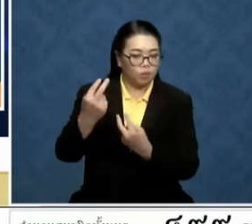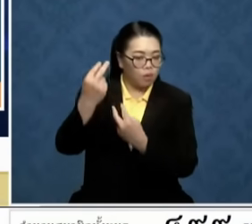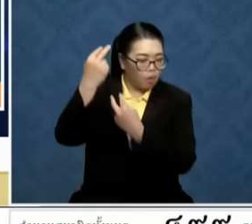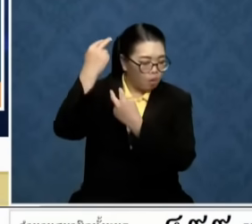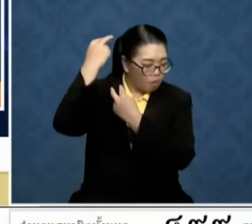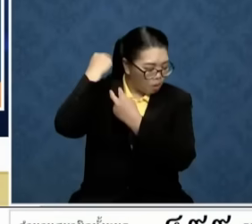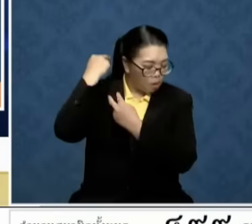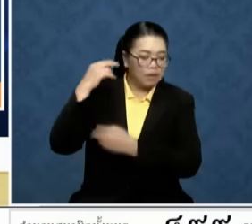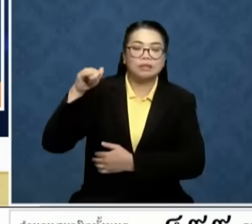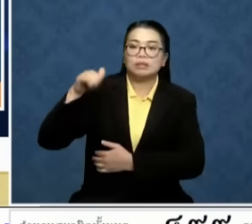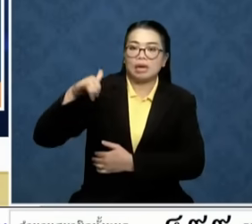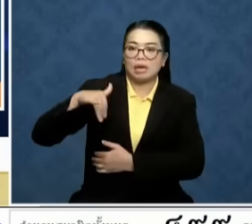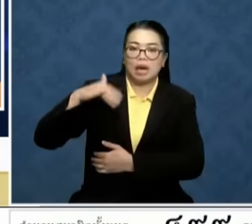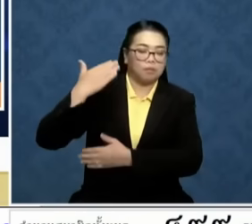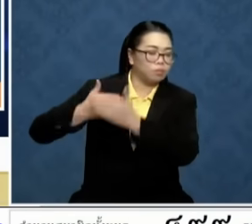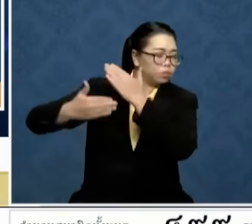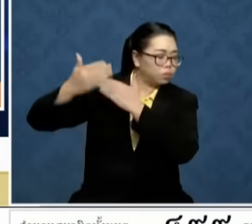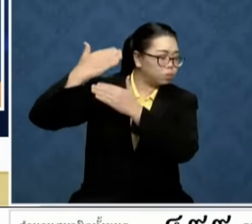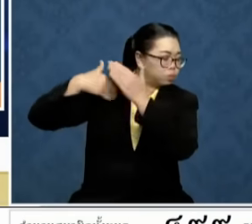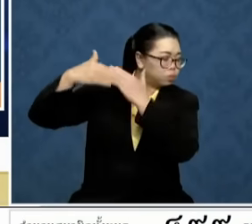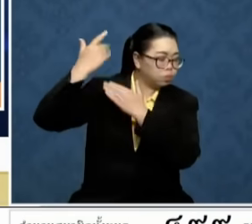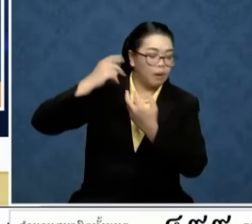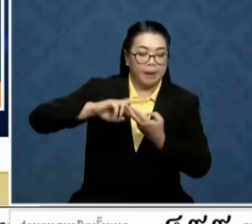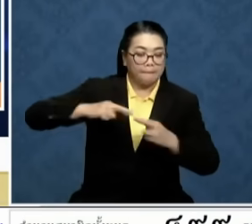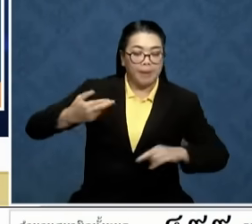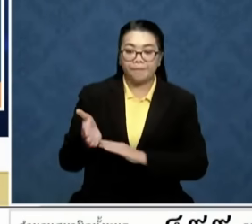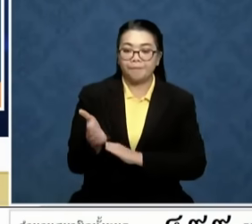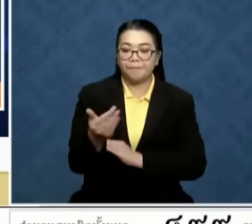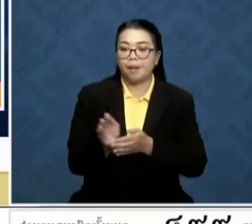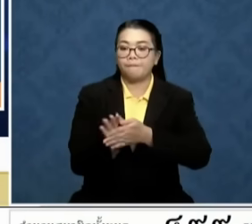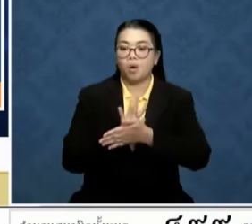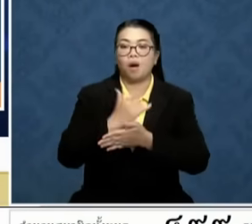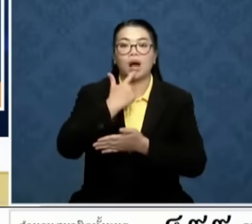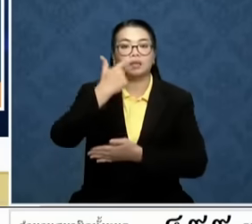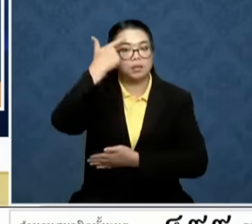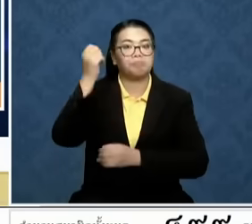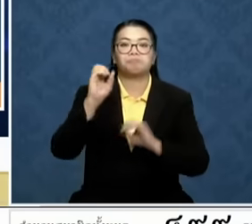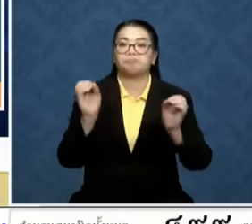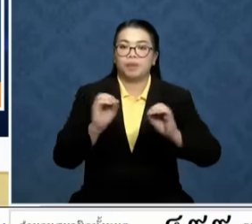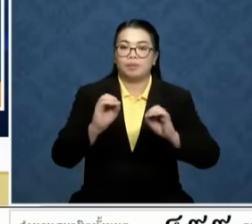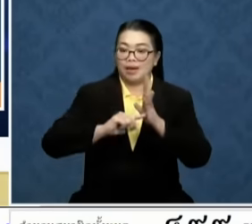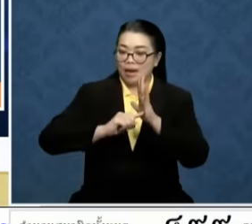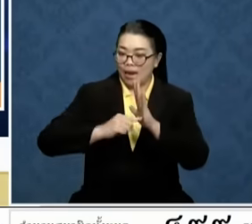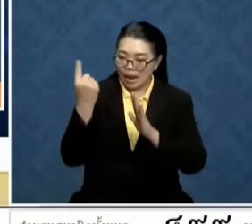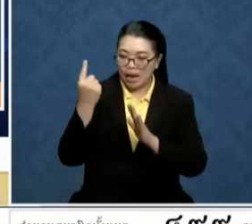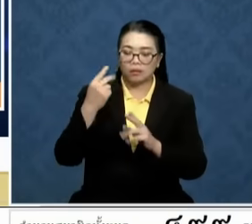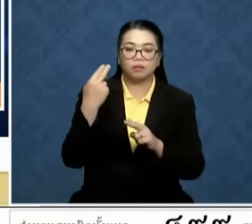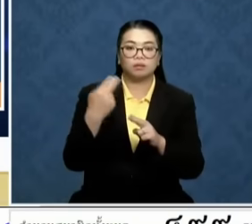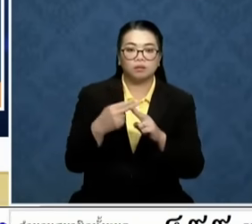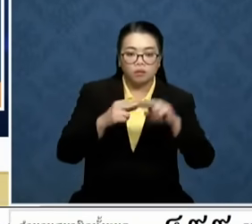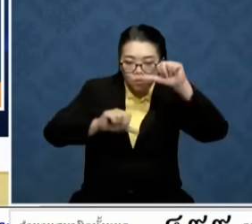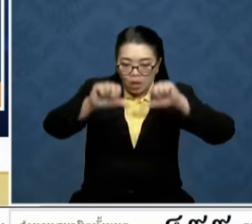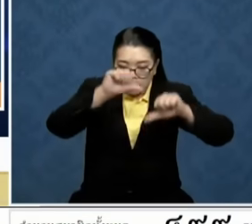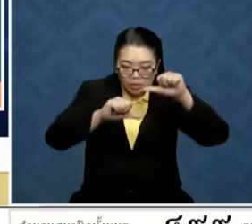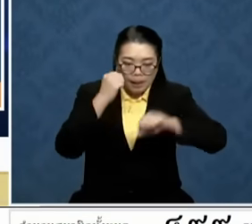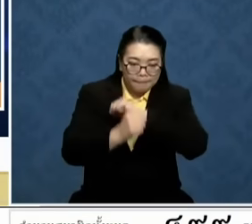ถึงเป็นสยามประเทศไม่มีนะครับมีครั้งแรกที่มันจะปรากฏเข้ามาเนี่ยนะครับเหยียบมาเป็นชื่อวิทยาศาสตร์เนี่ย